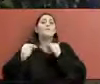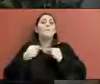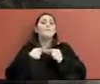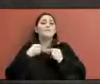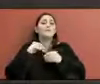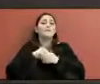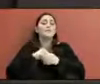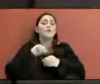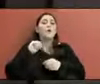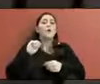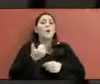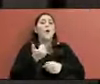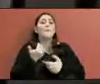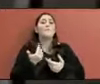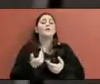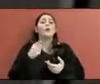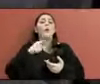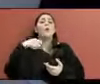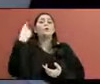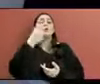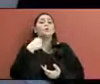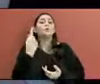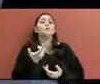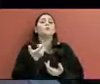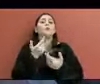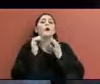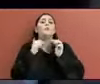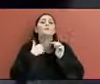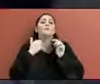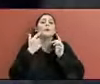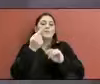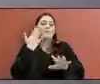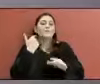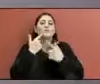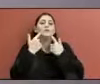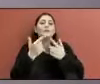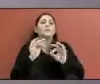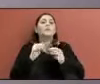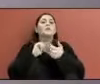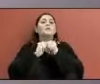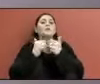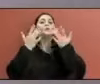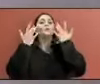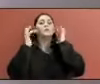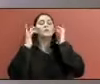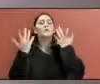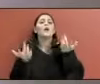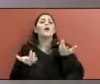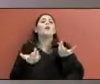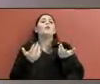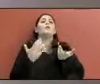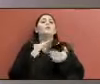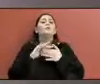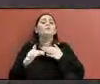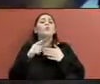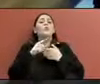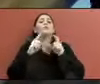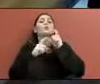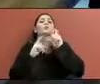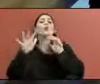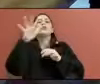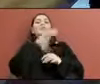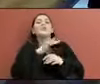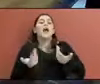önemli. Sıkıntı. O yüzden orada az önce dediğim gibi sporsal, kültürel, tüm onların sosyal